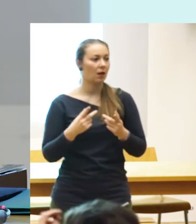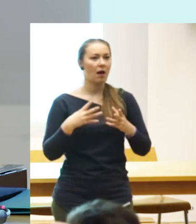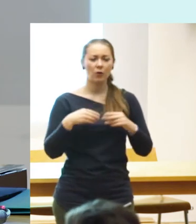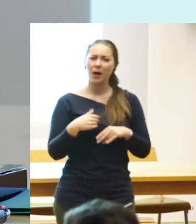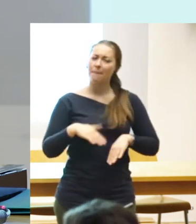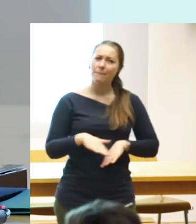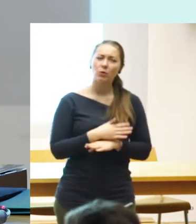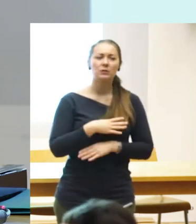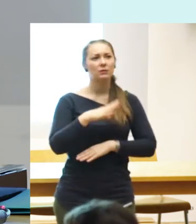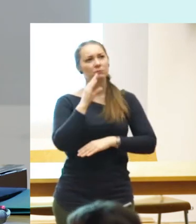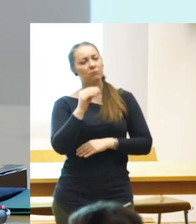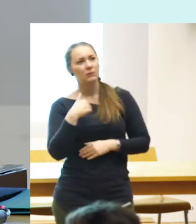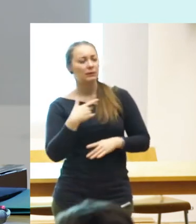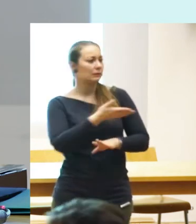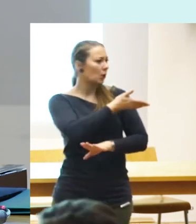tady bavíme